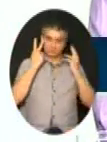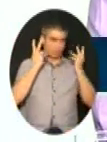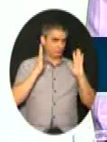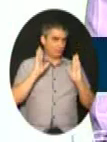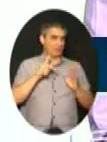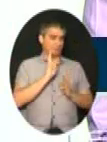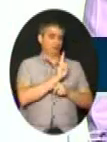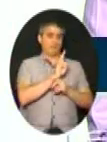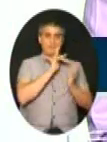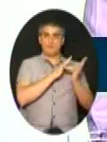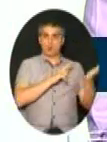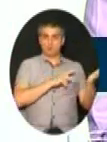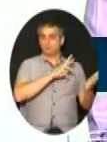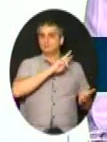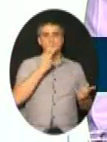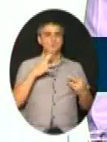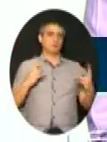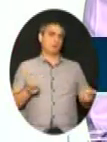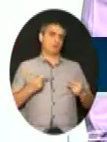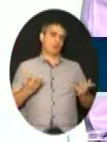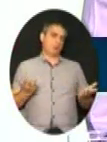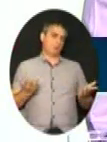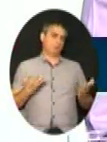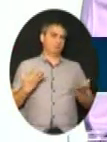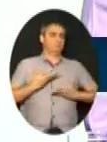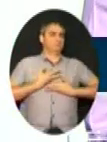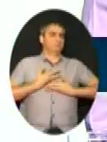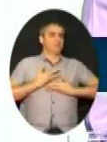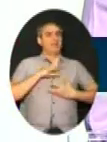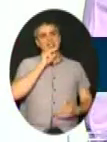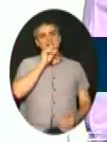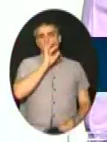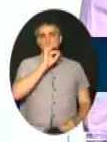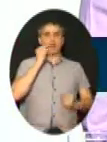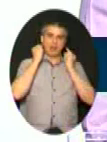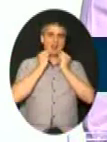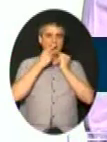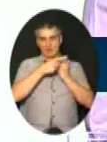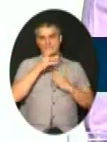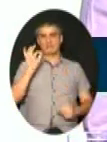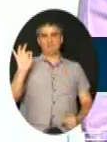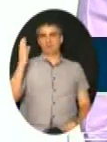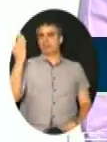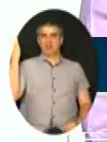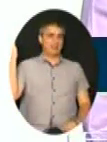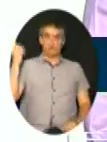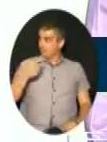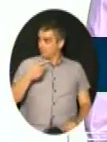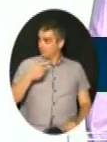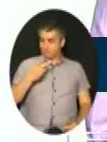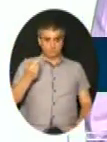גם משריינים. מצד שני, הרבה יותר קל לאמץ את הטרמינולוגיה של ליברמן ושל... מה